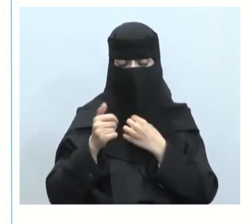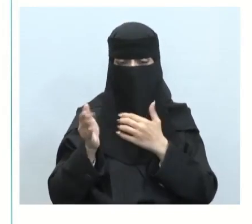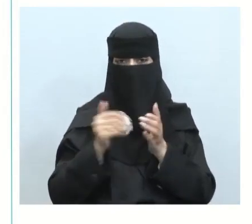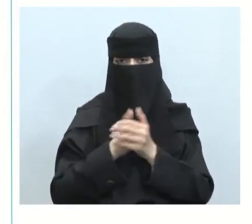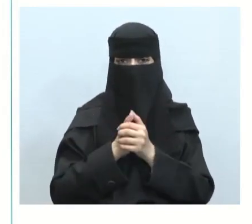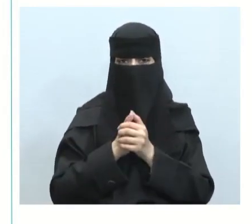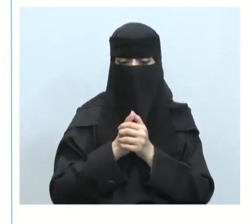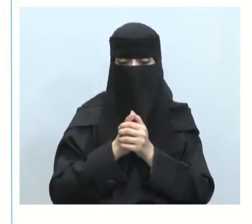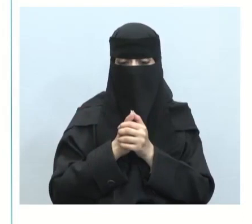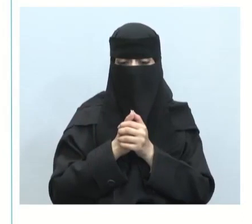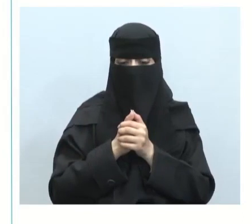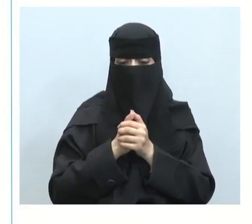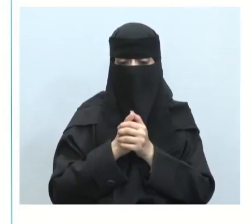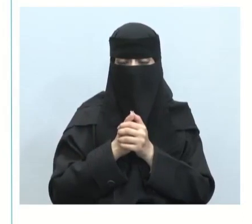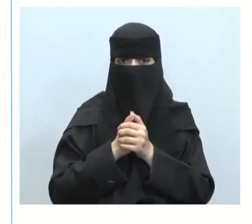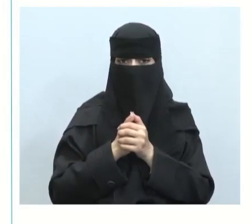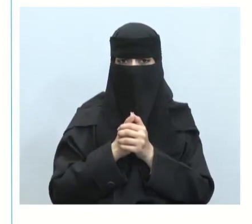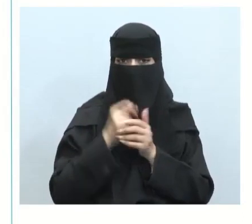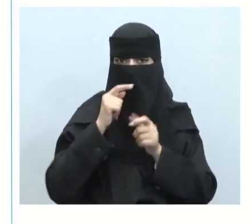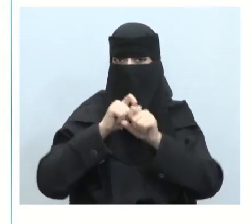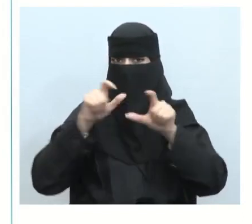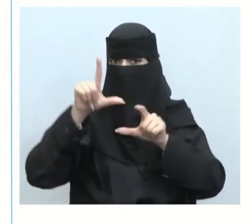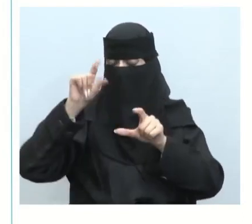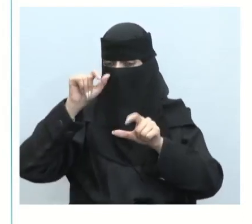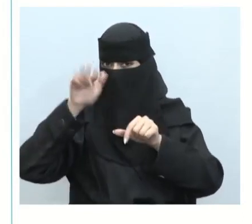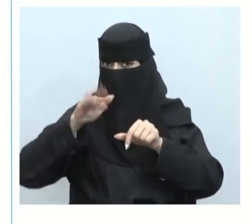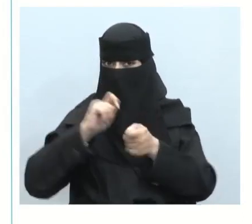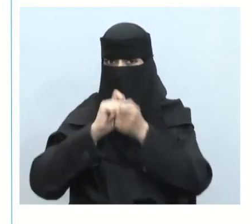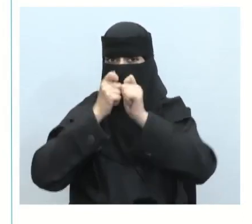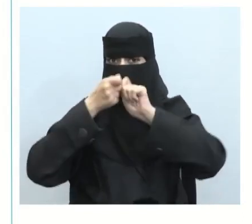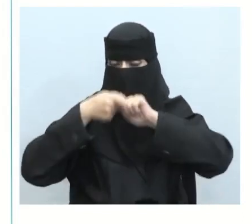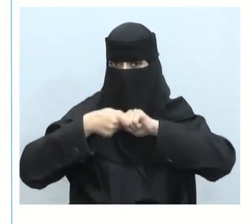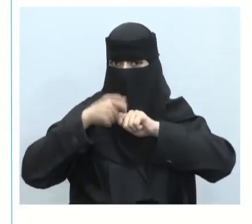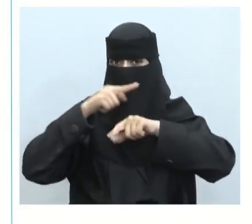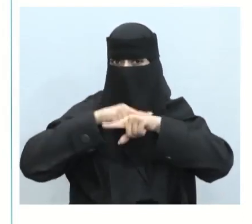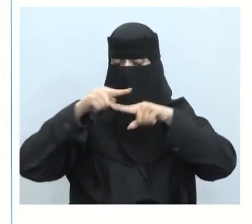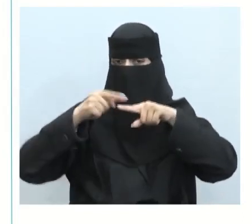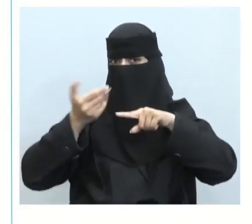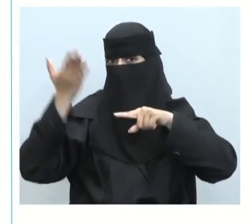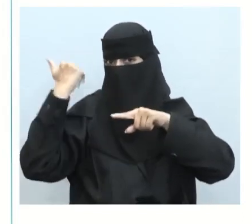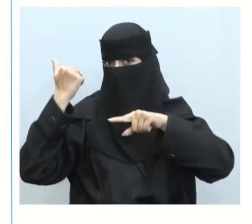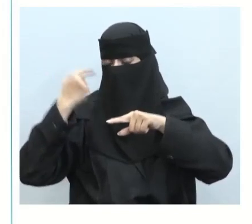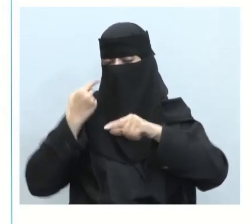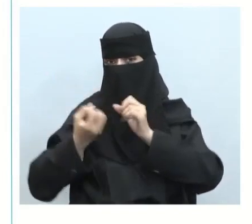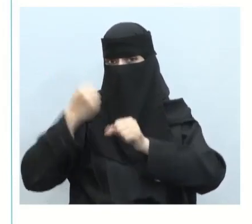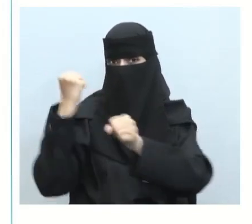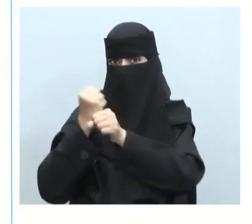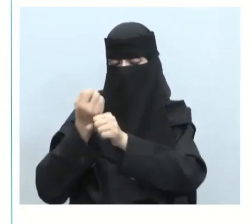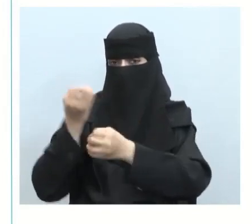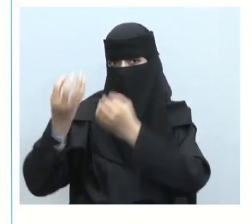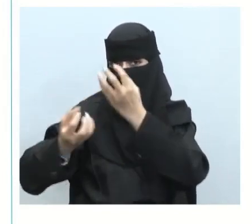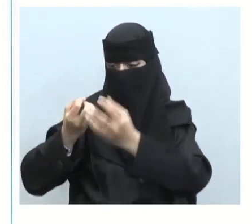الطاقه البخاريه تميزت هذه الثوره بالتحول الى الكهرباء اذا اكتشف الكهرباء